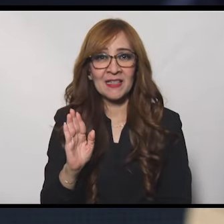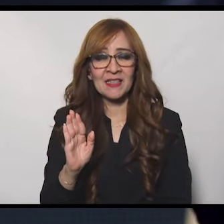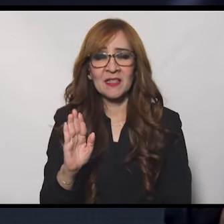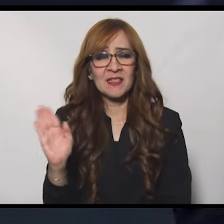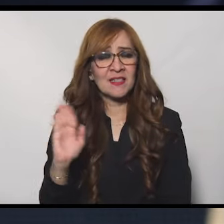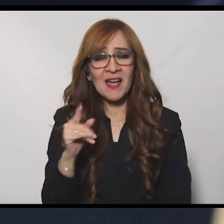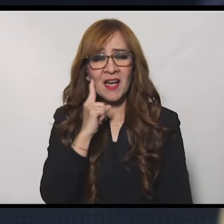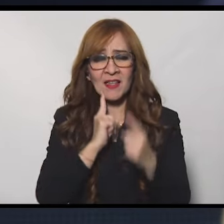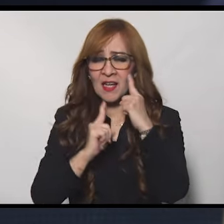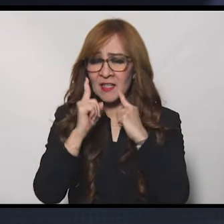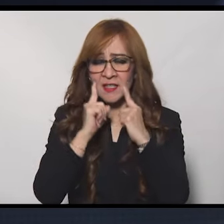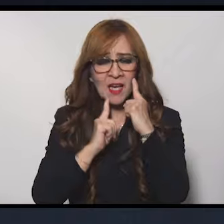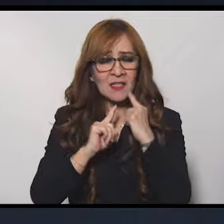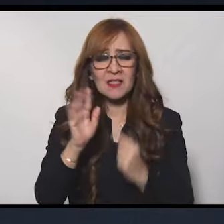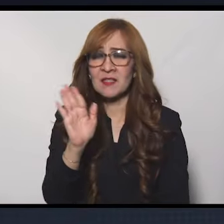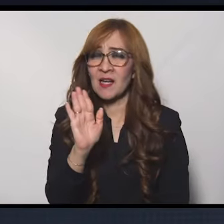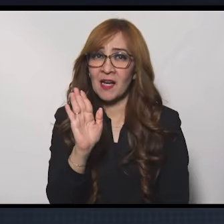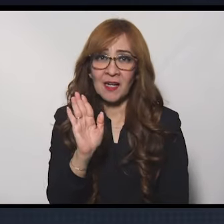Jangan ditangisi.